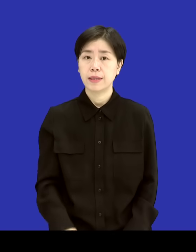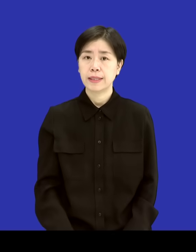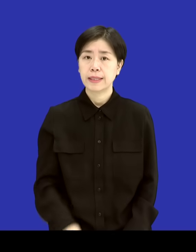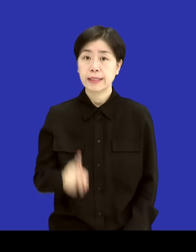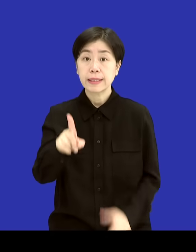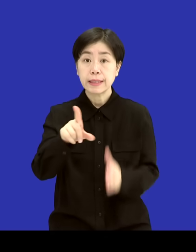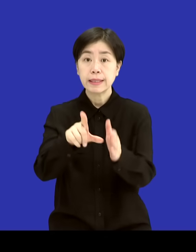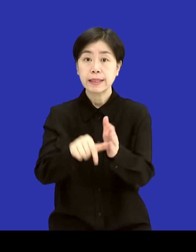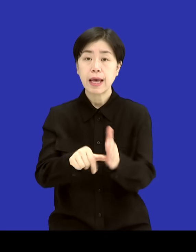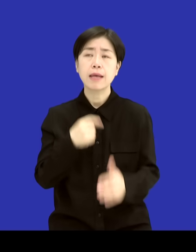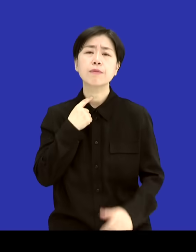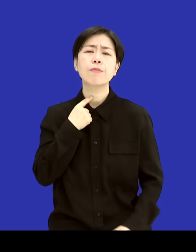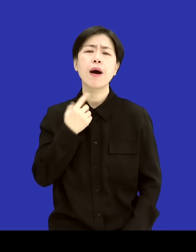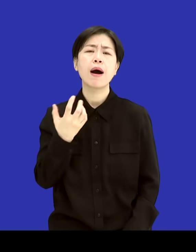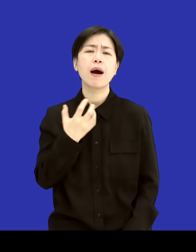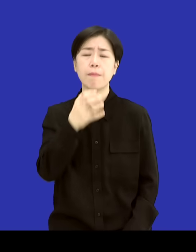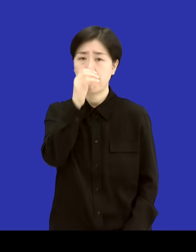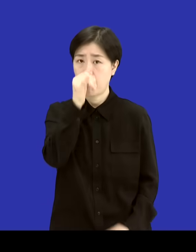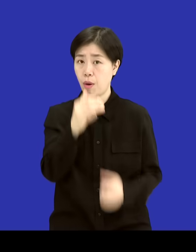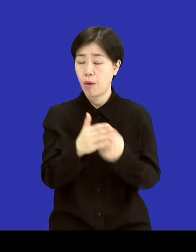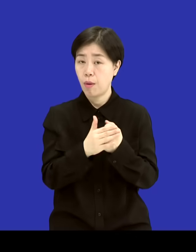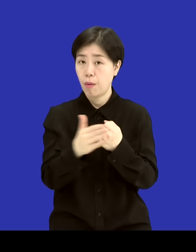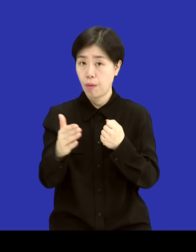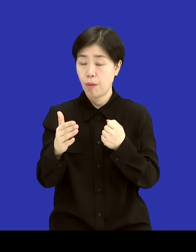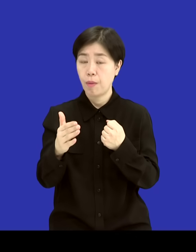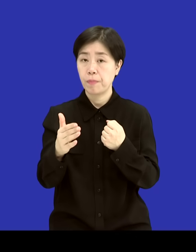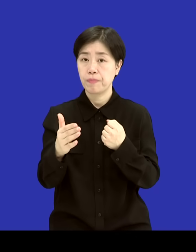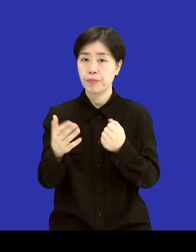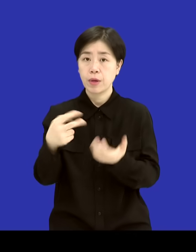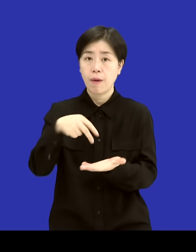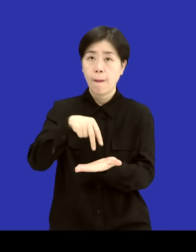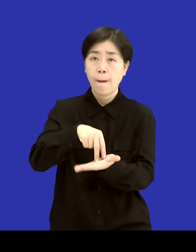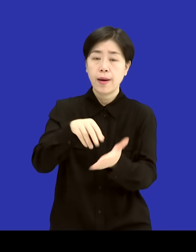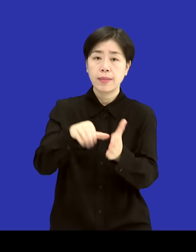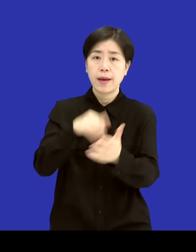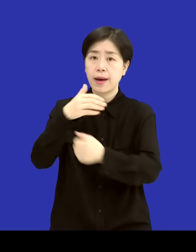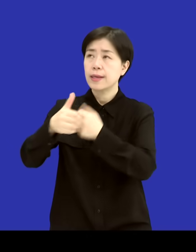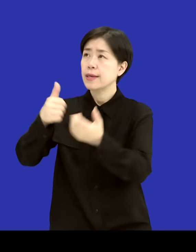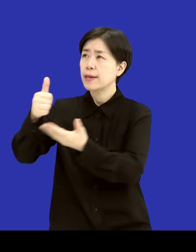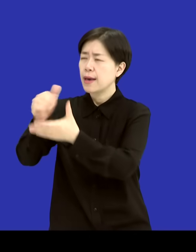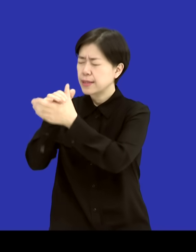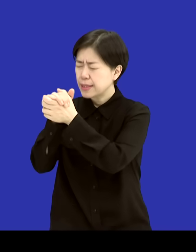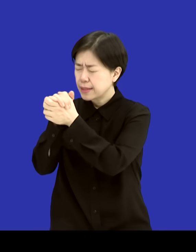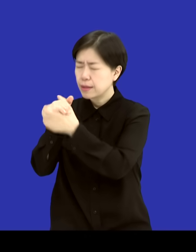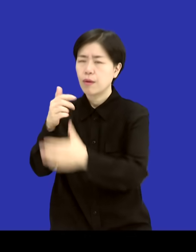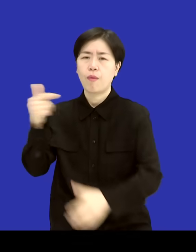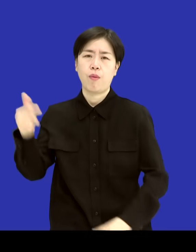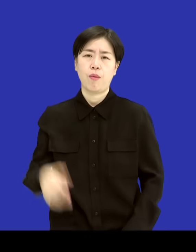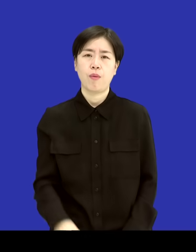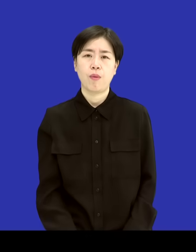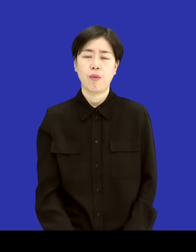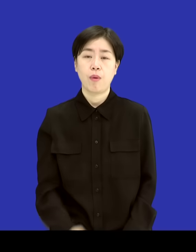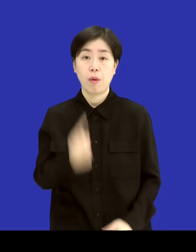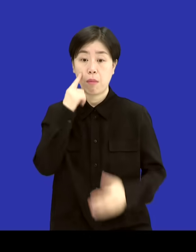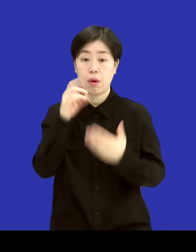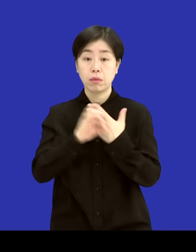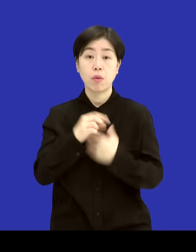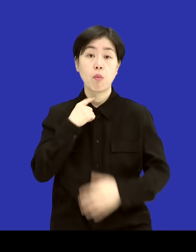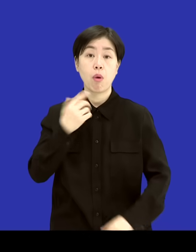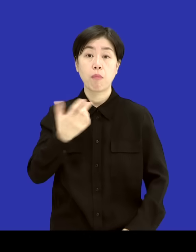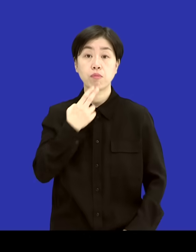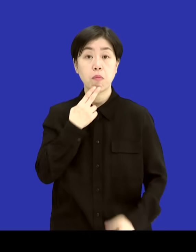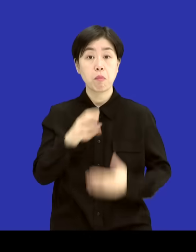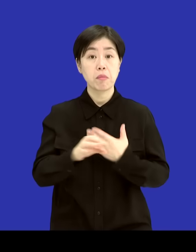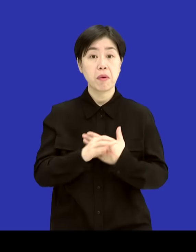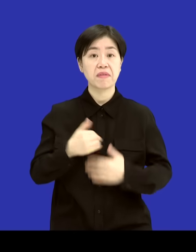뭔가 제가 성대 결절이 없었더라면 정말 하나님께 의지 안 하고 내가 여기까지 온 거다 하고 그리고